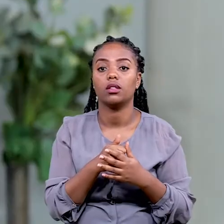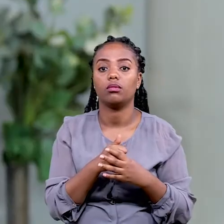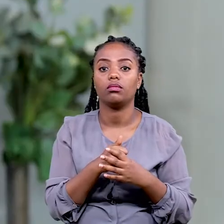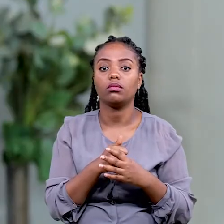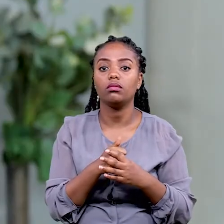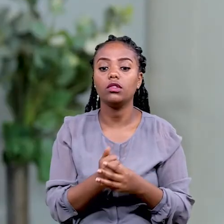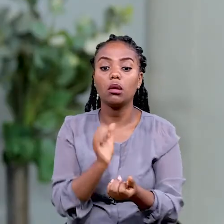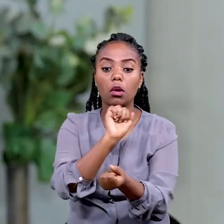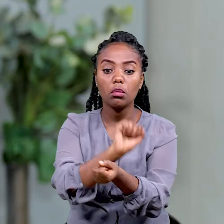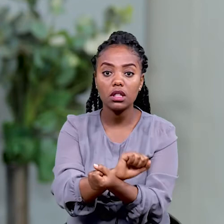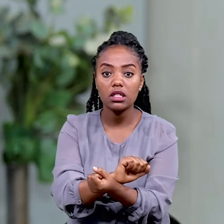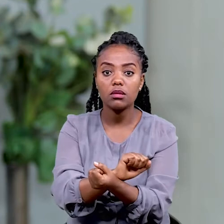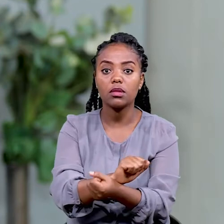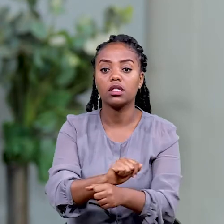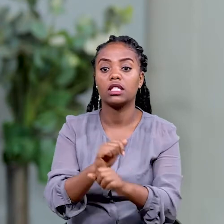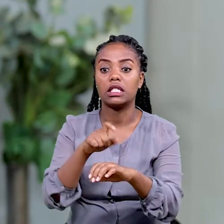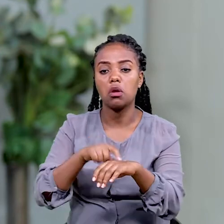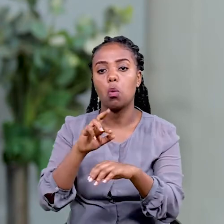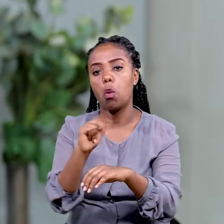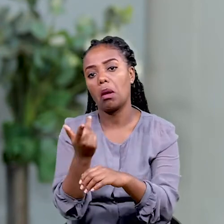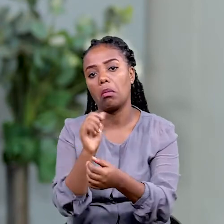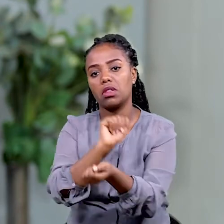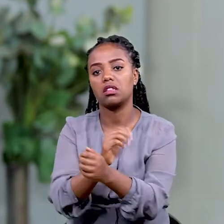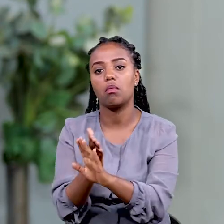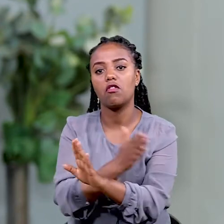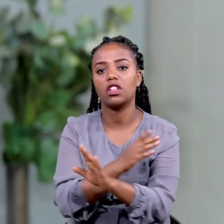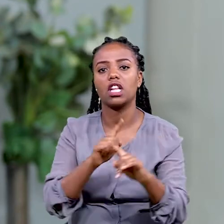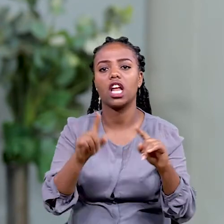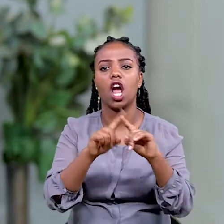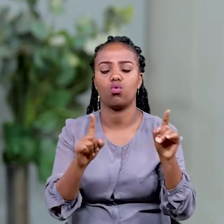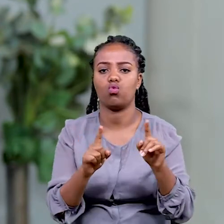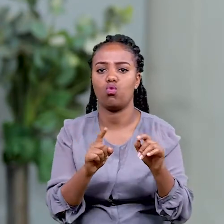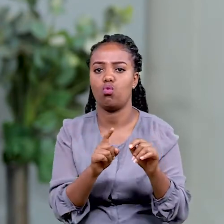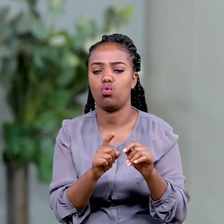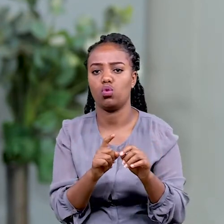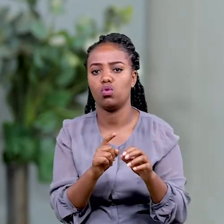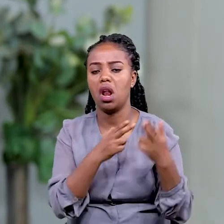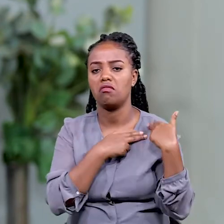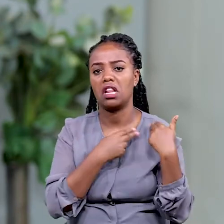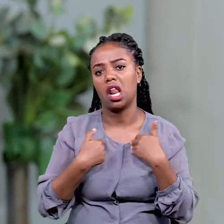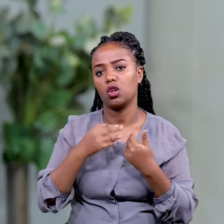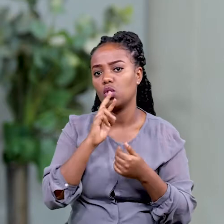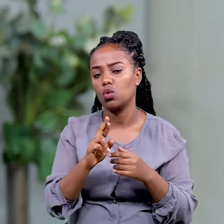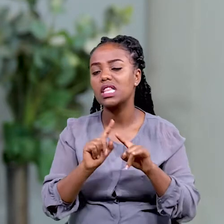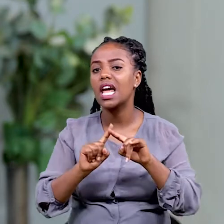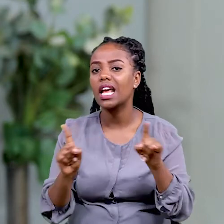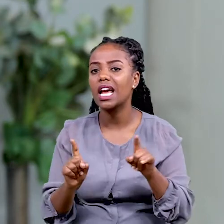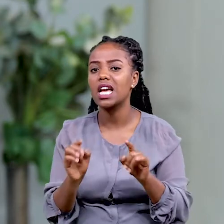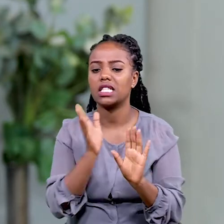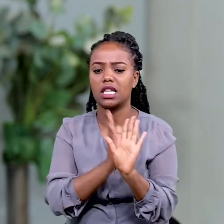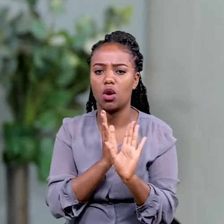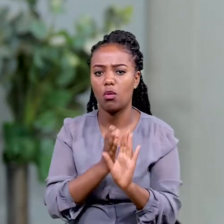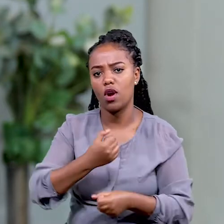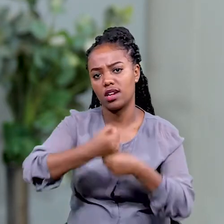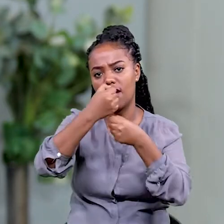ወይ በሚታሰሩበት ሳይሆን ወደ ከመታሰራቸው በፊት የተለያየ ጥቃት የደረሰባቸው ናቸው። ብዙዎቹ የተለየ